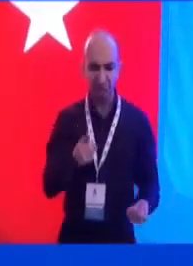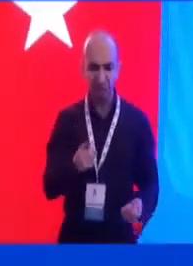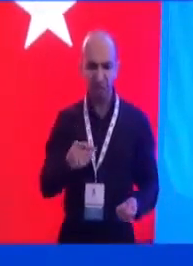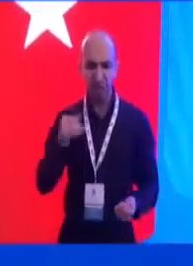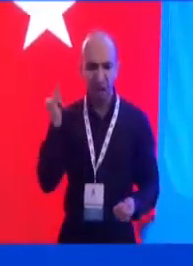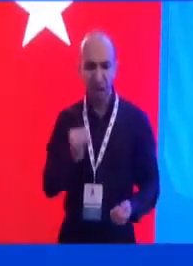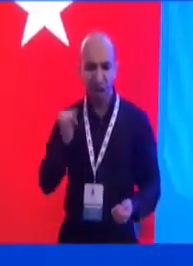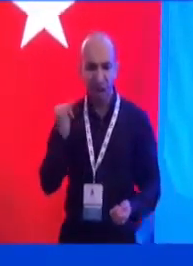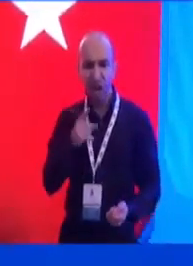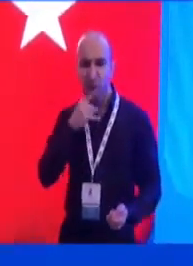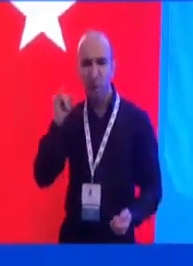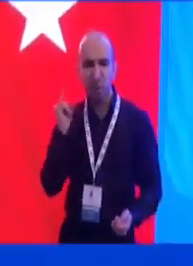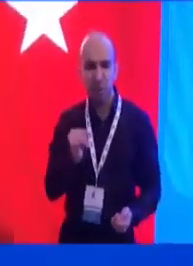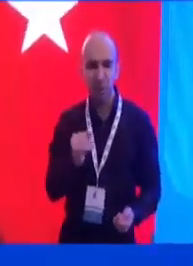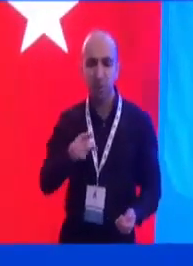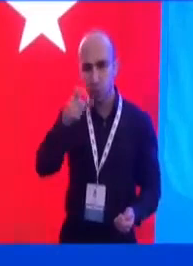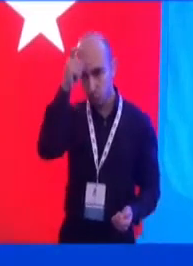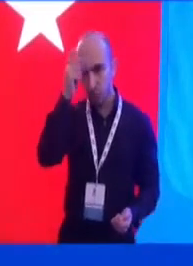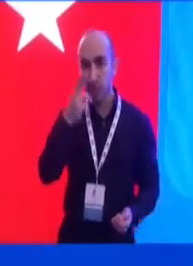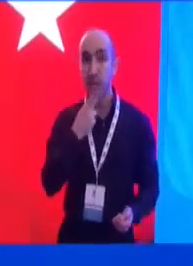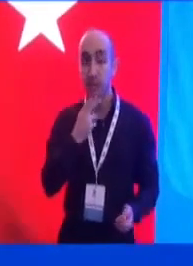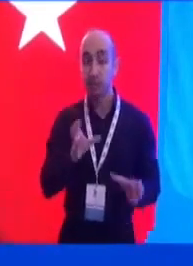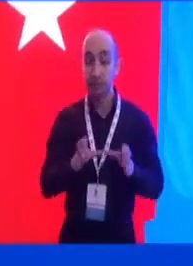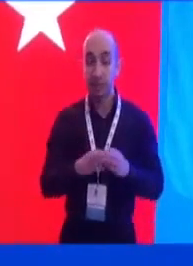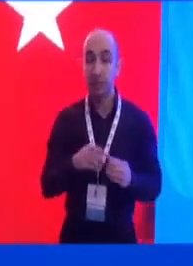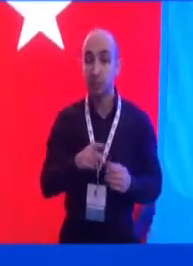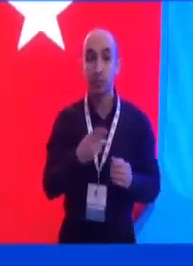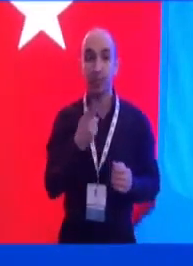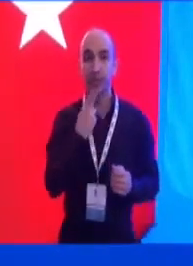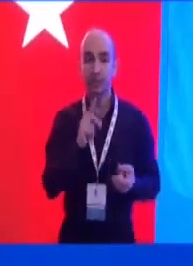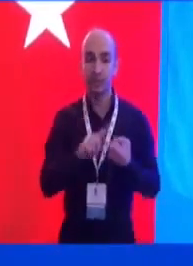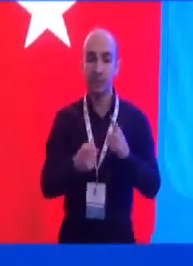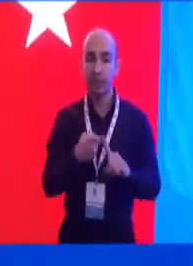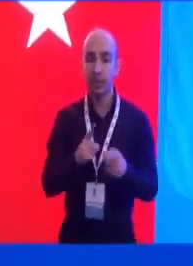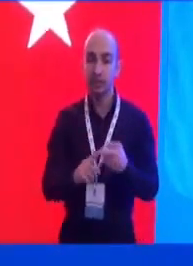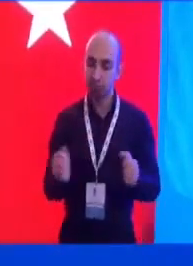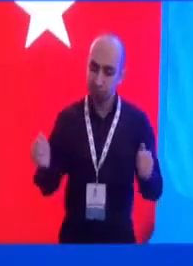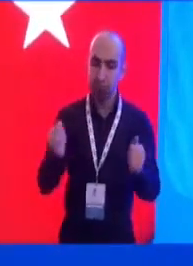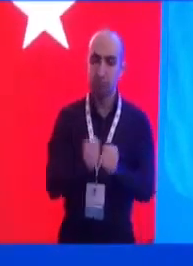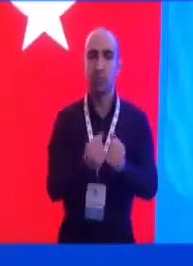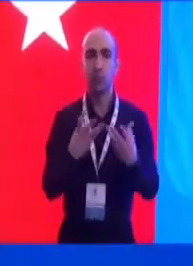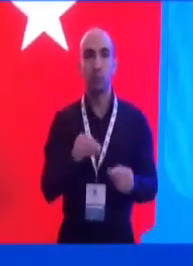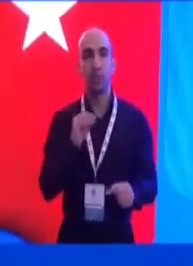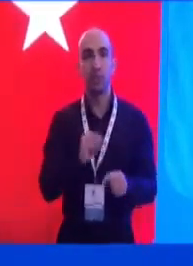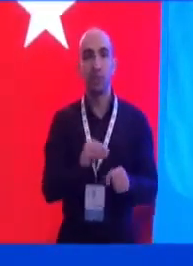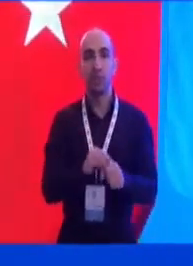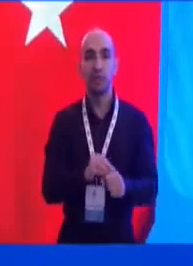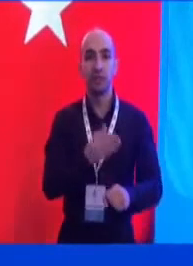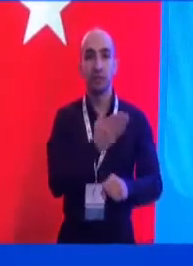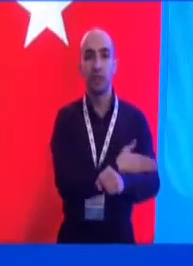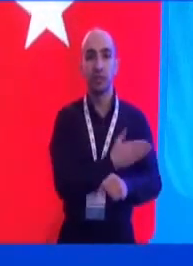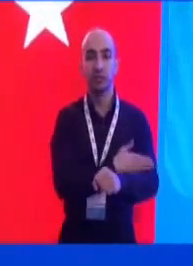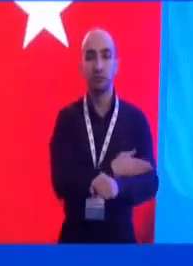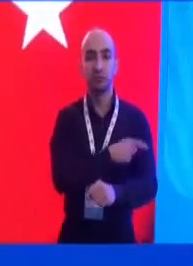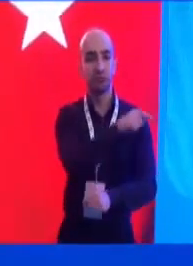rağmen Türk Kadın Birliği üyeleri kadınların siyasette yer alabilmesi için şehir şehir